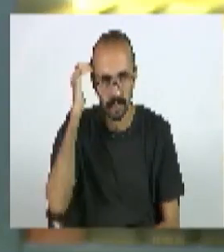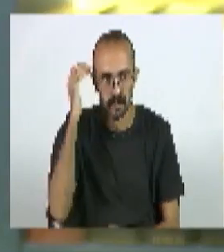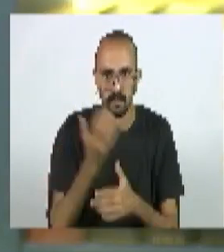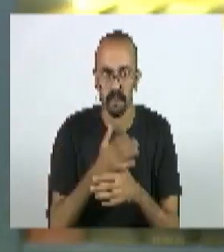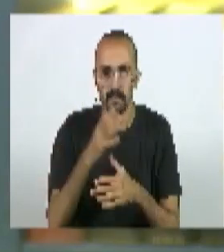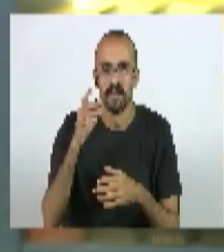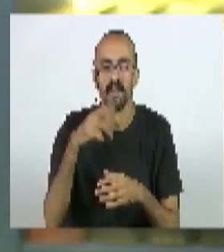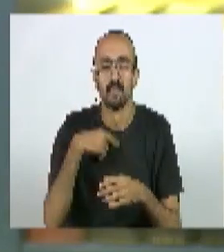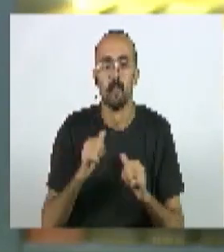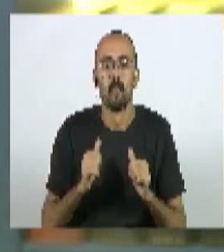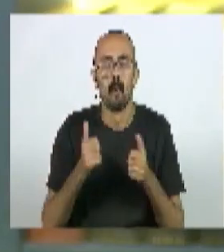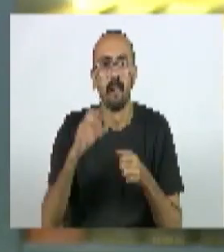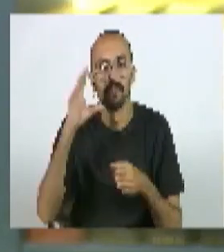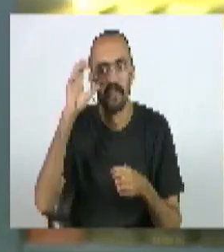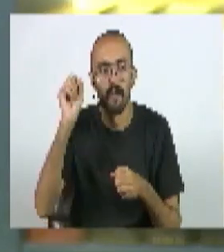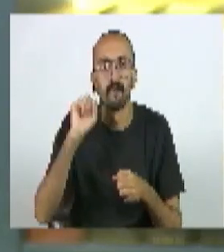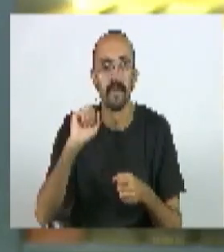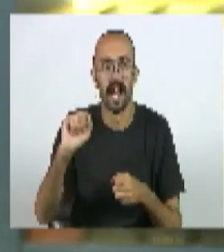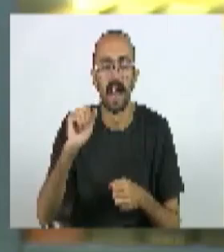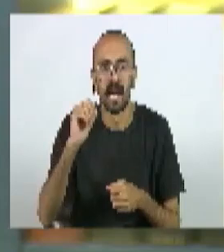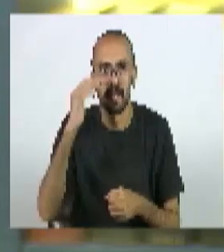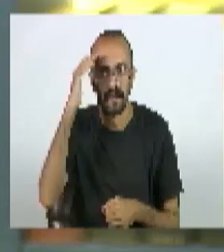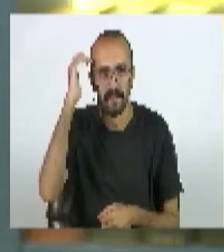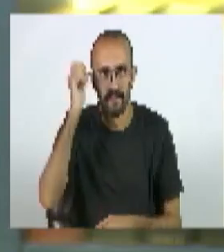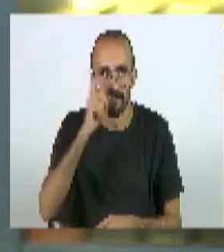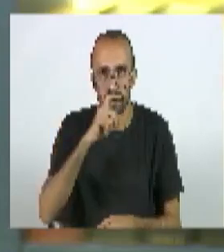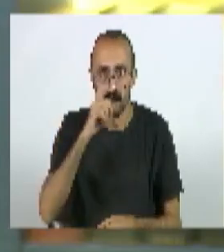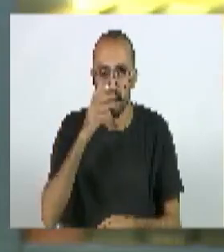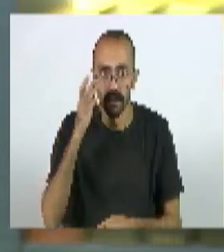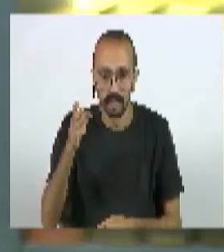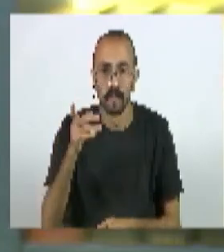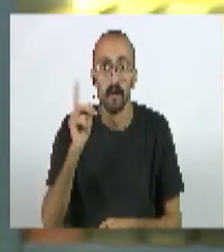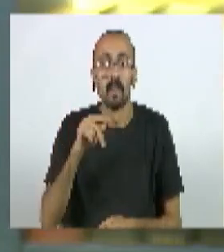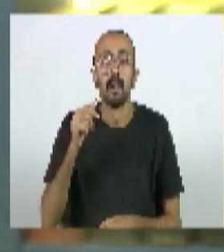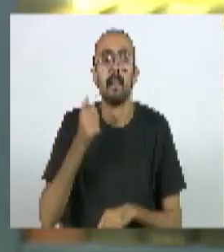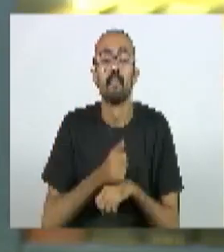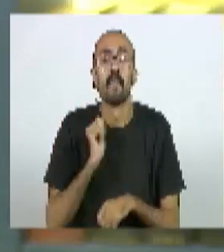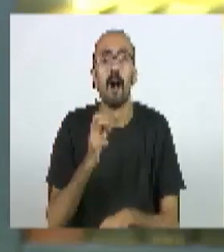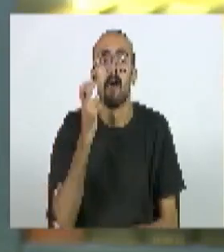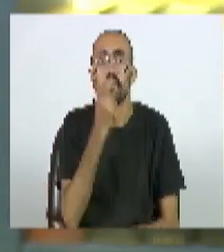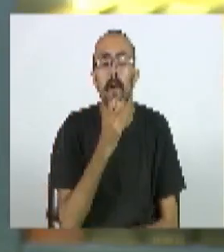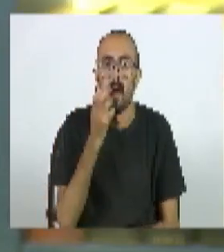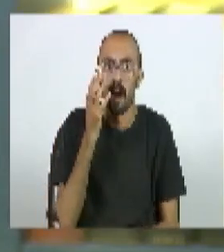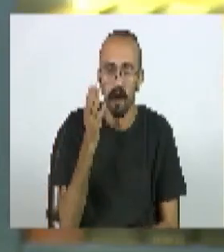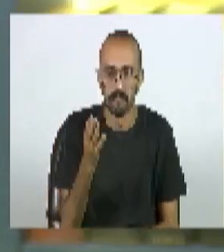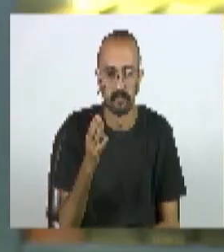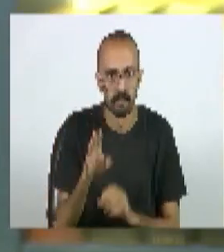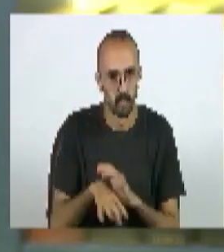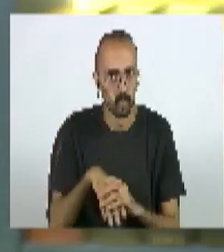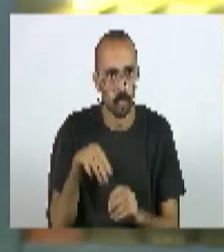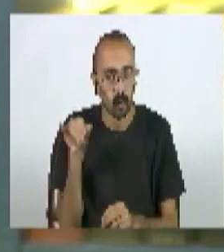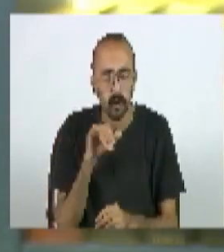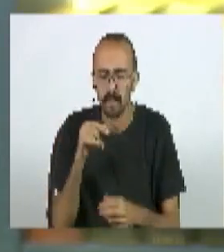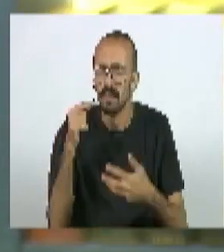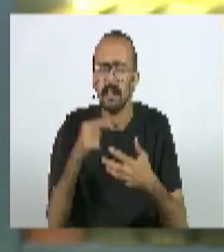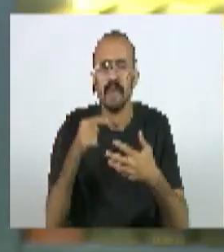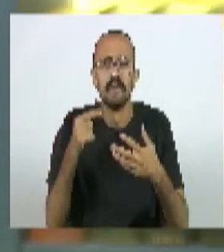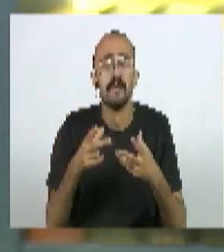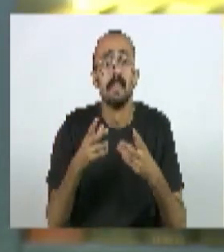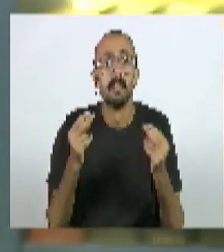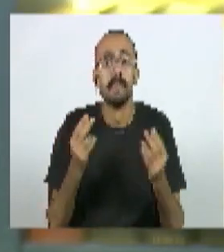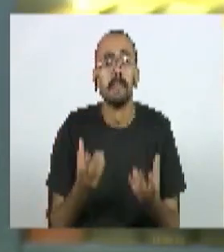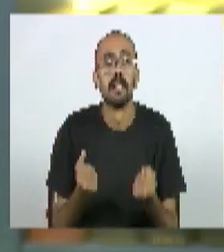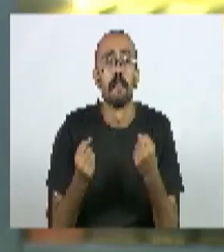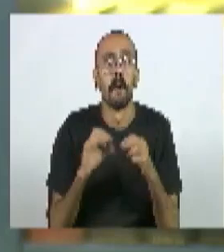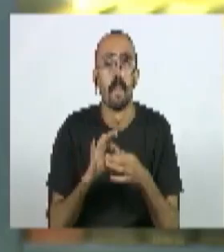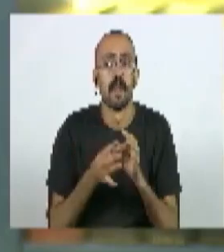سفراء الريف. الهيئة القبطية الإنجليزية للخدمات الاجتماعية عندها مشروع مهم ومشروعات كتير يعني، وبتدعم بعض